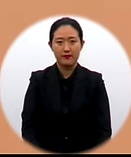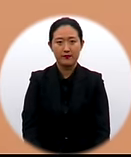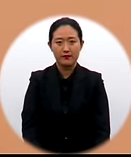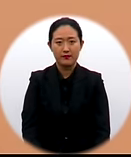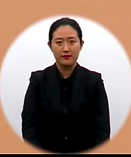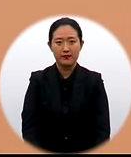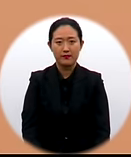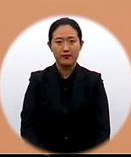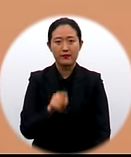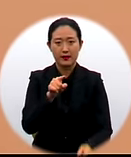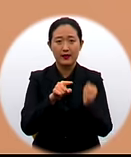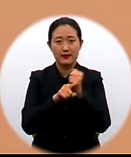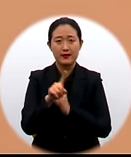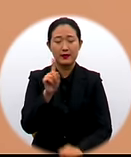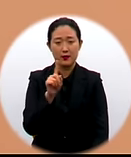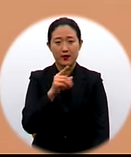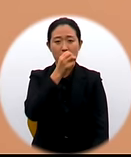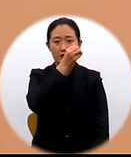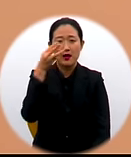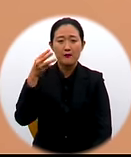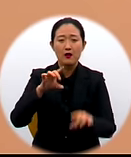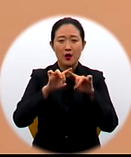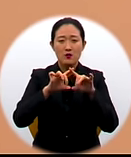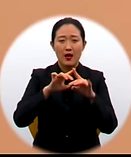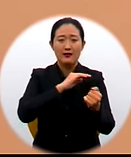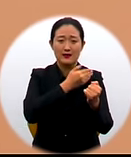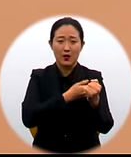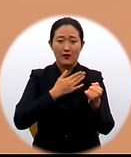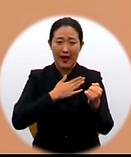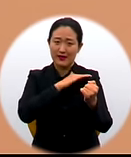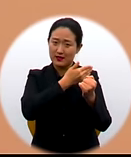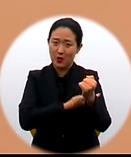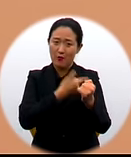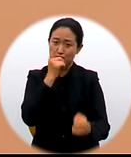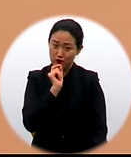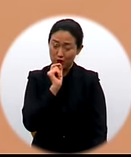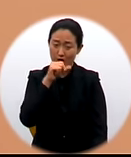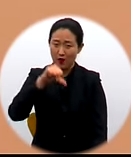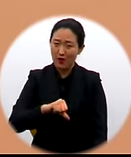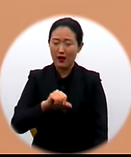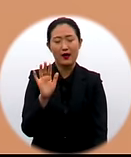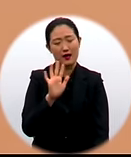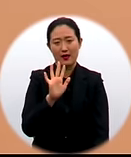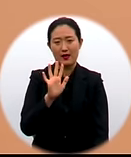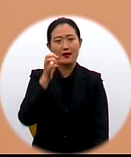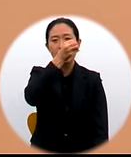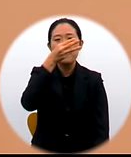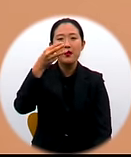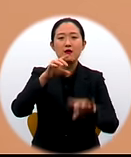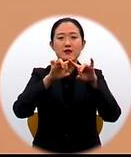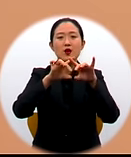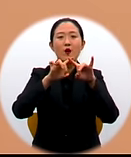게 뭐냐면 삼성전자의 능력이 부족해서 떨어졌다기보다는 사실은 삼성전자는 삼성전자의 핏을